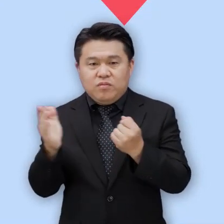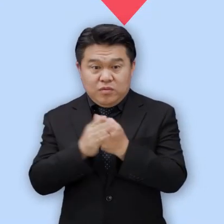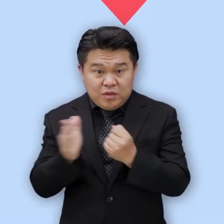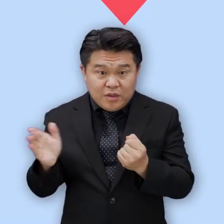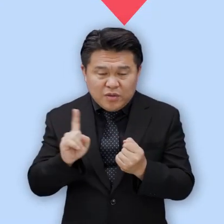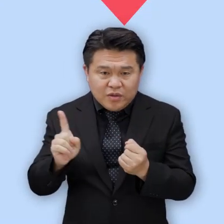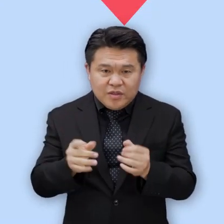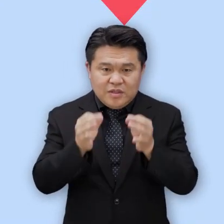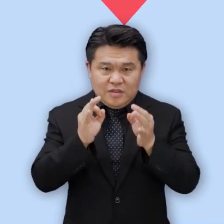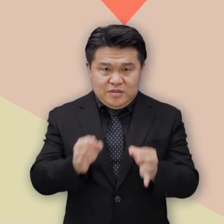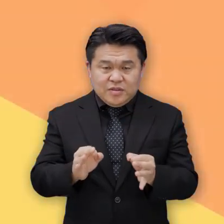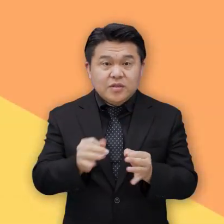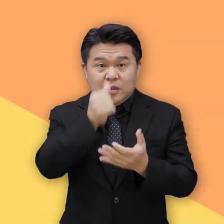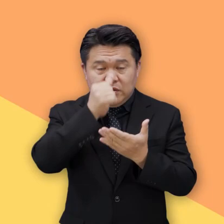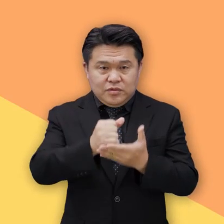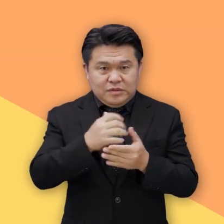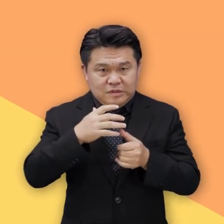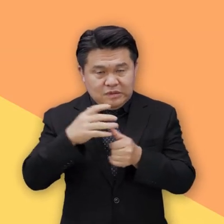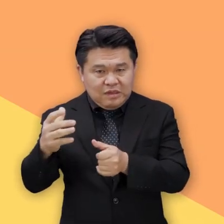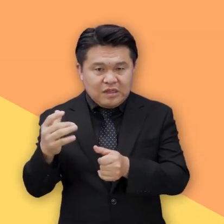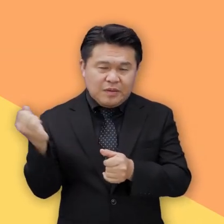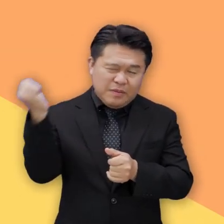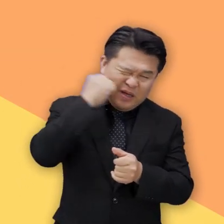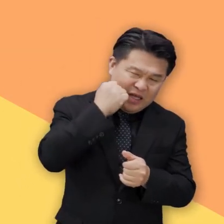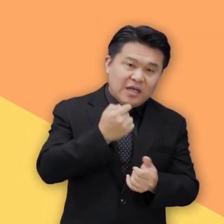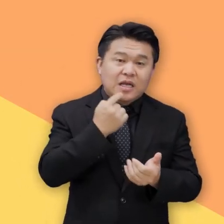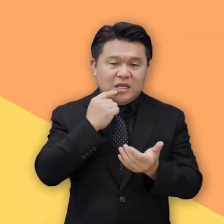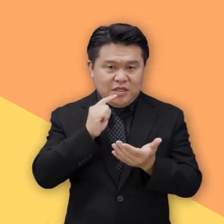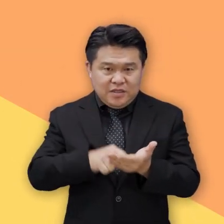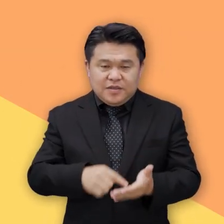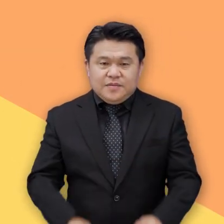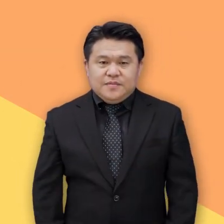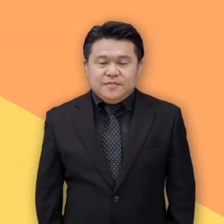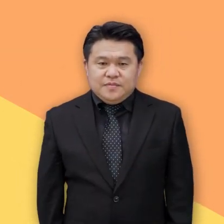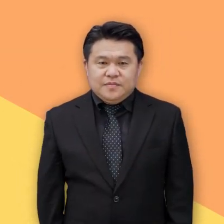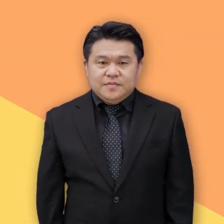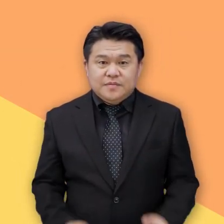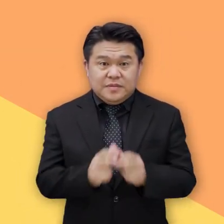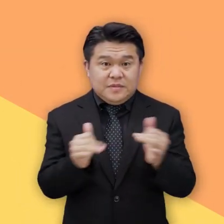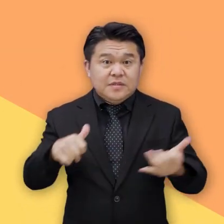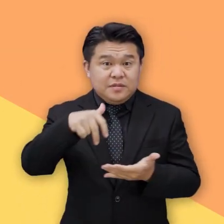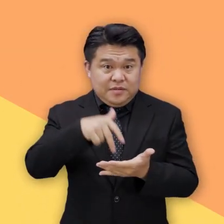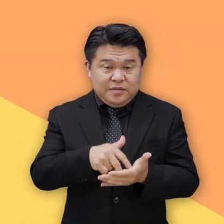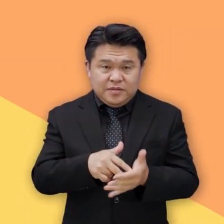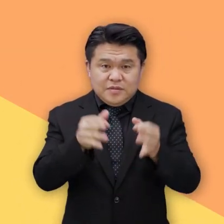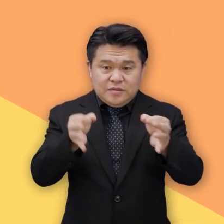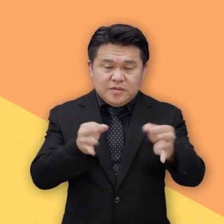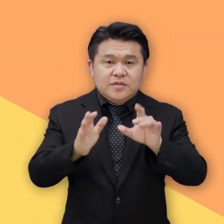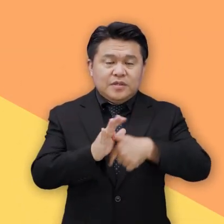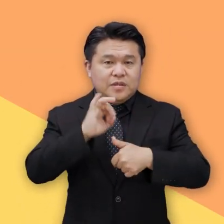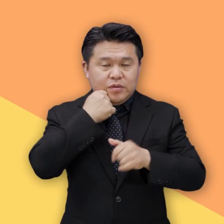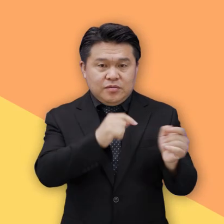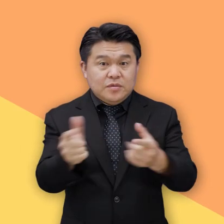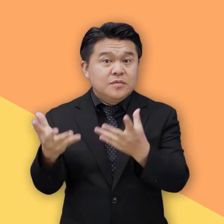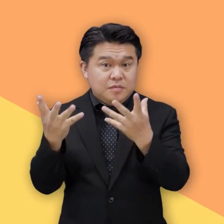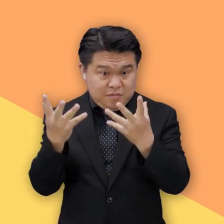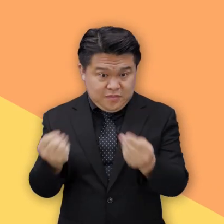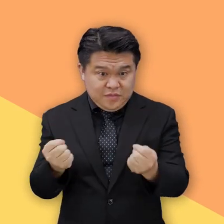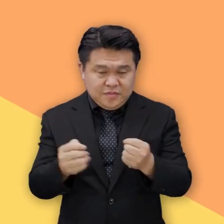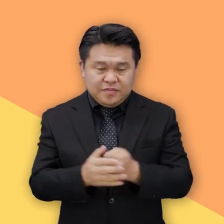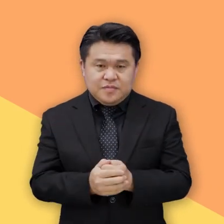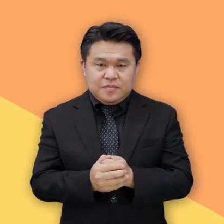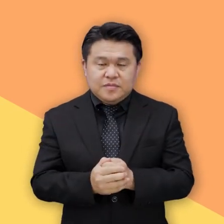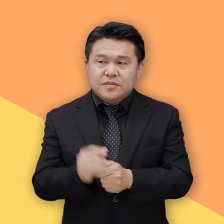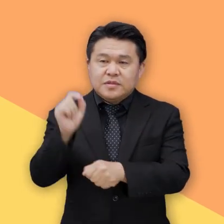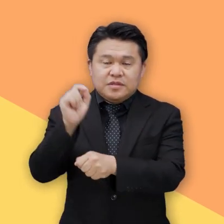쉽게 노출되곤 합니다. 장애인 입장에서 금융거래에는 여러 가지 어려움이 도사리고 있습니다.